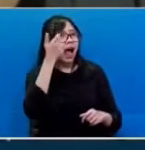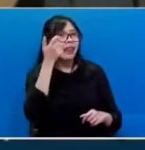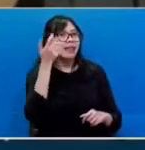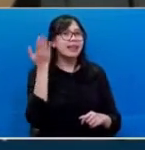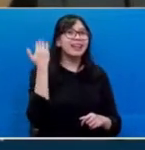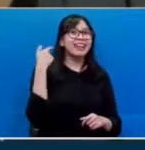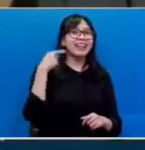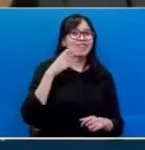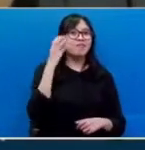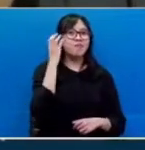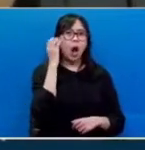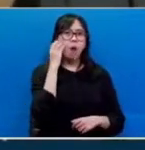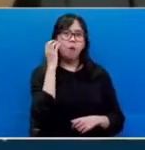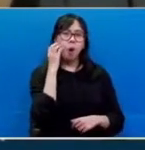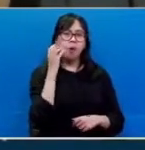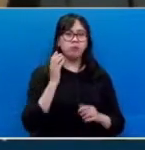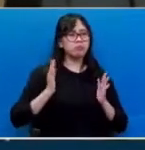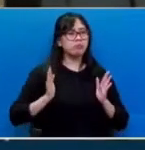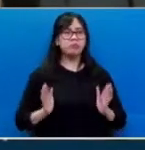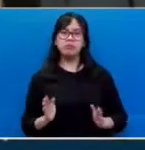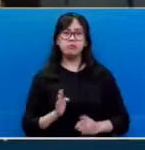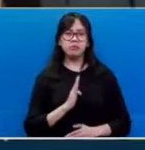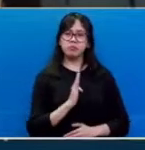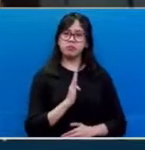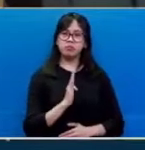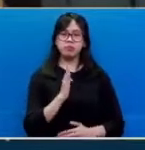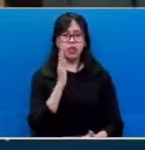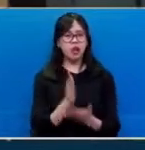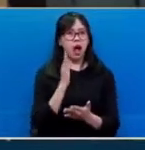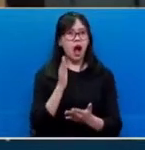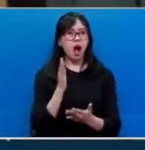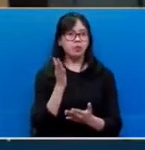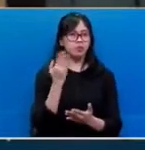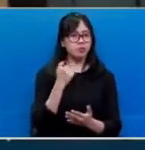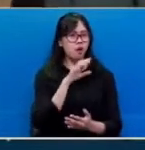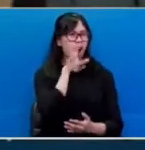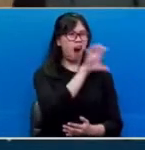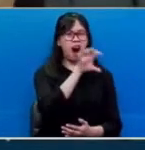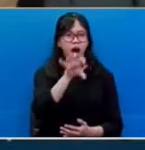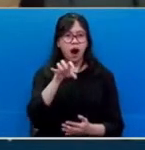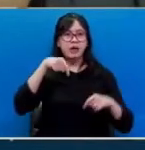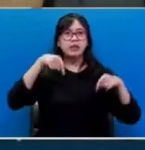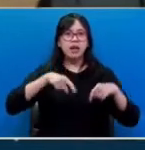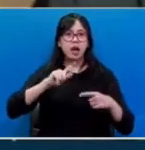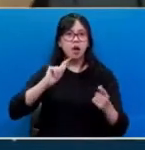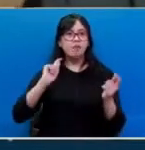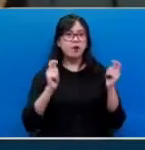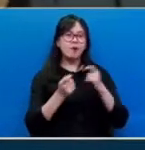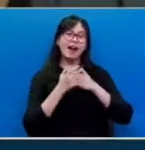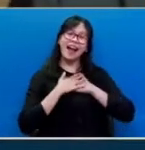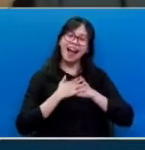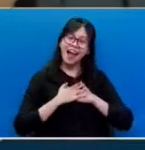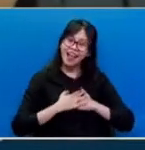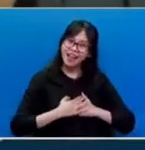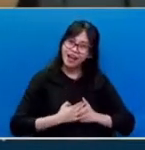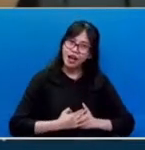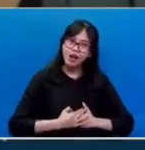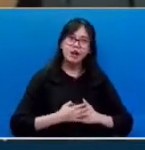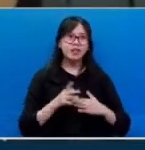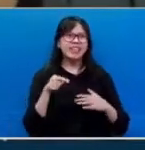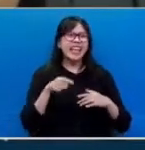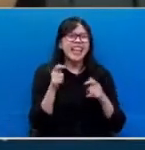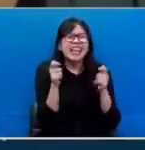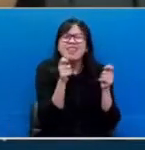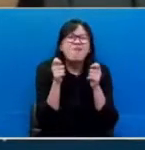ya perubahan perilaku seorang Prabowo Subianto yang dianggap dari agresif menjadi kalem bahkan e dianggap ini berubah Citra menjadi